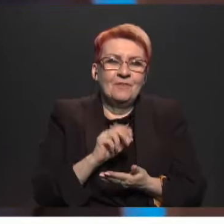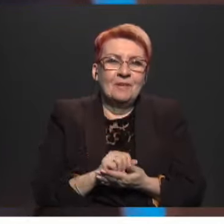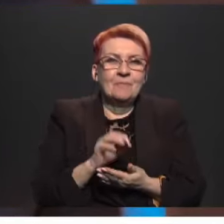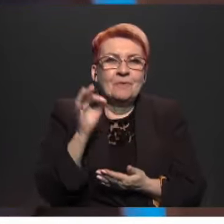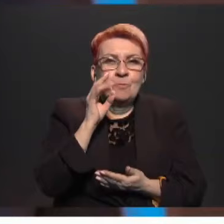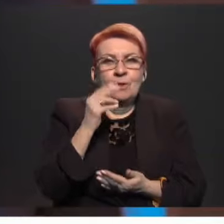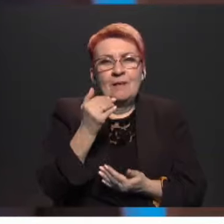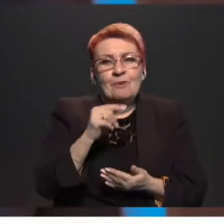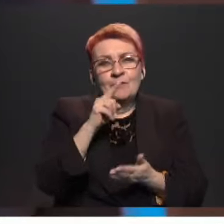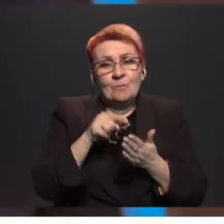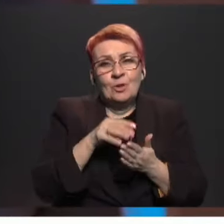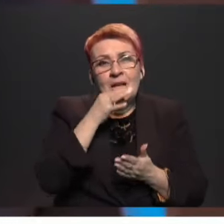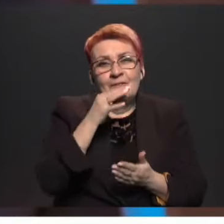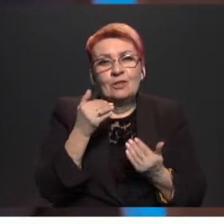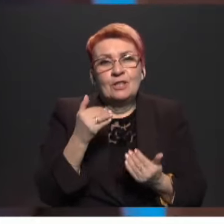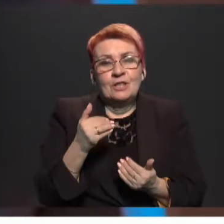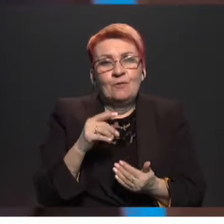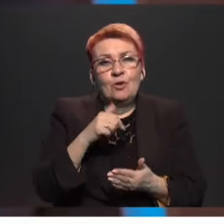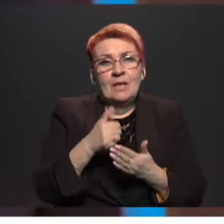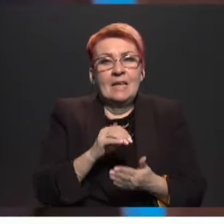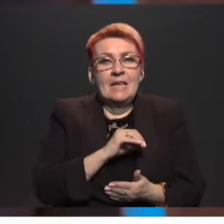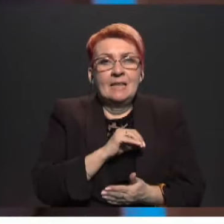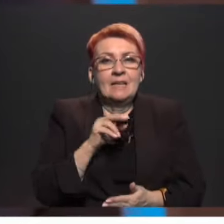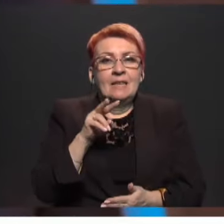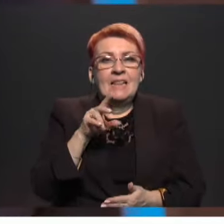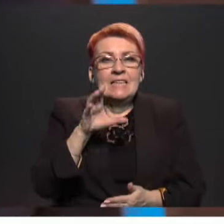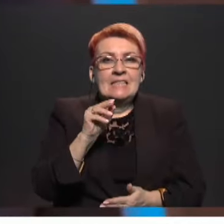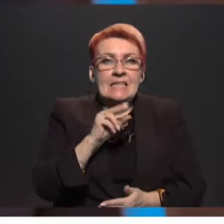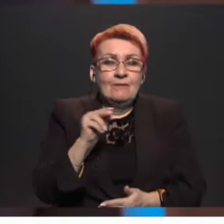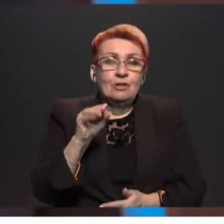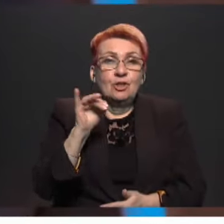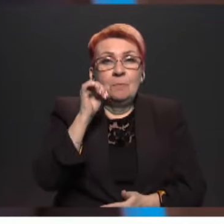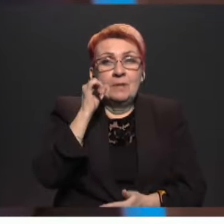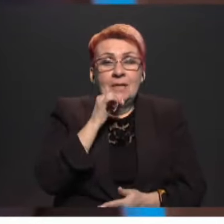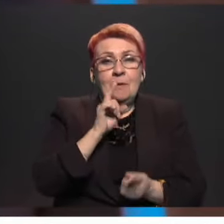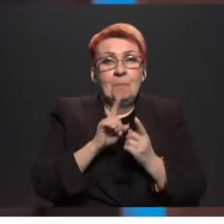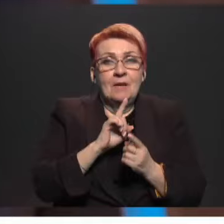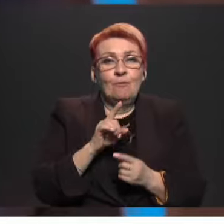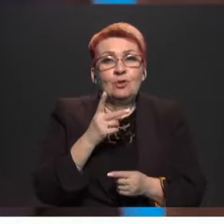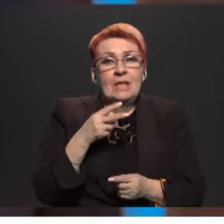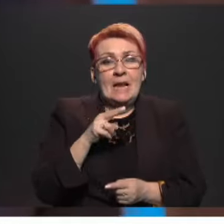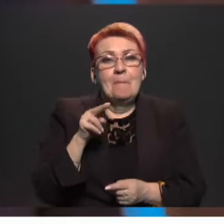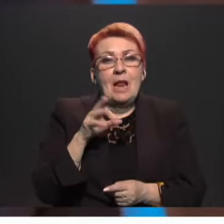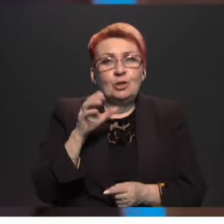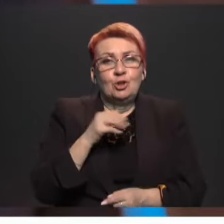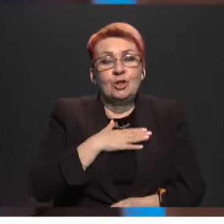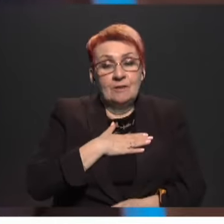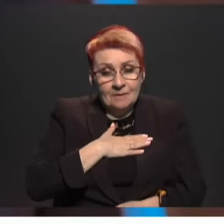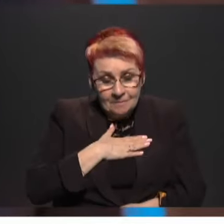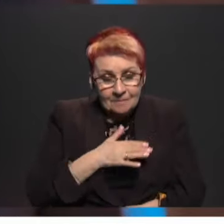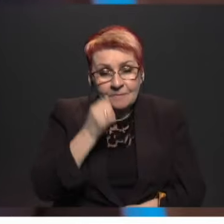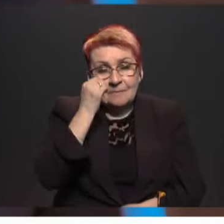напомню, что на ваши вопросы сегодня отвечал иерей Андрей Лысевич. Также благодарим нашего сурдопереводчика Нелю Пряничникову. А мы с вами